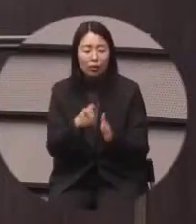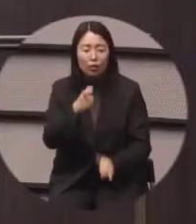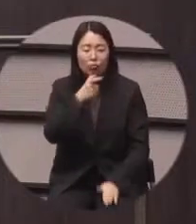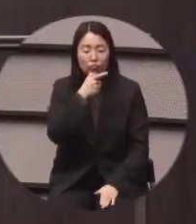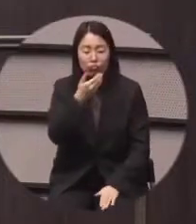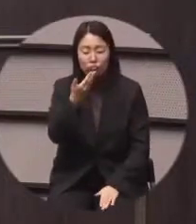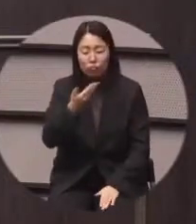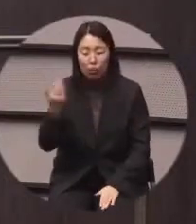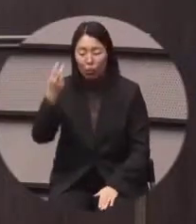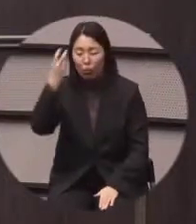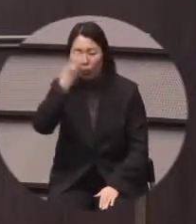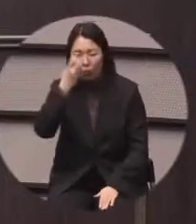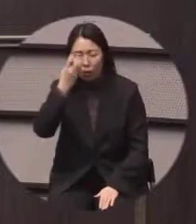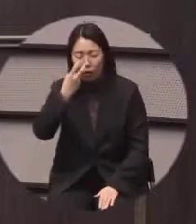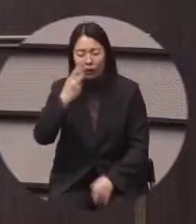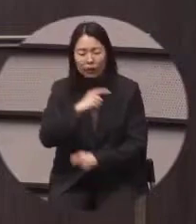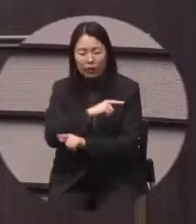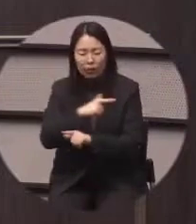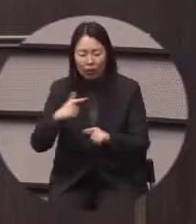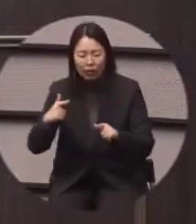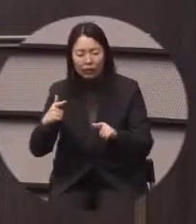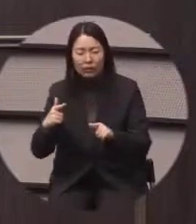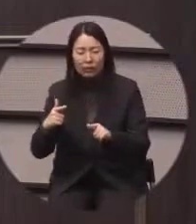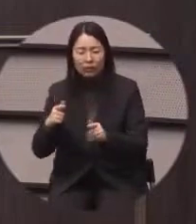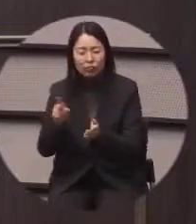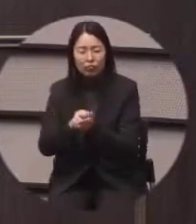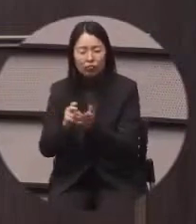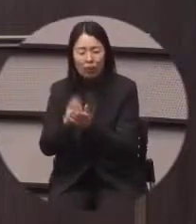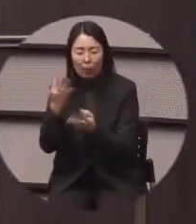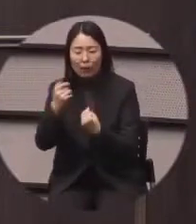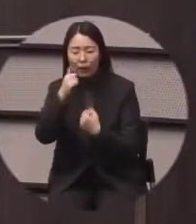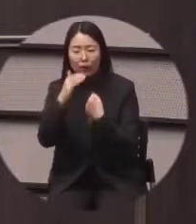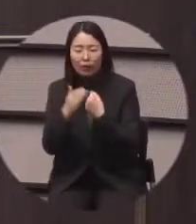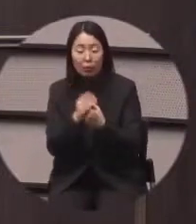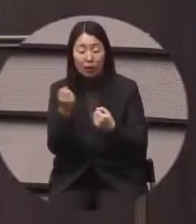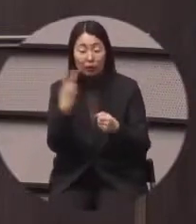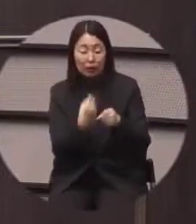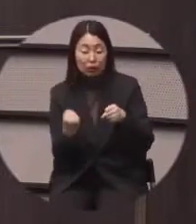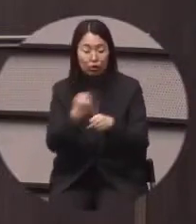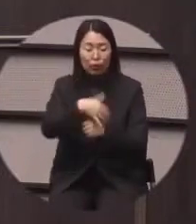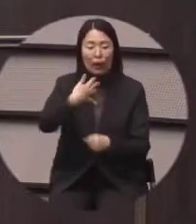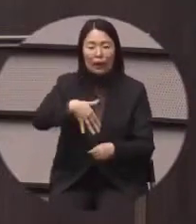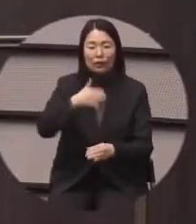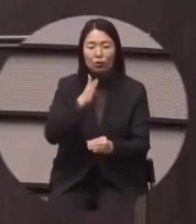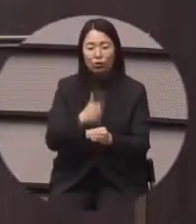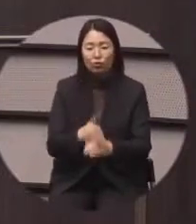한강유역관리청과의 협의 등으로 재수립이 지난한 실정입니다.